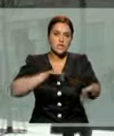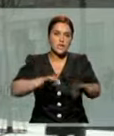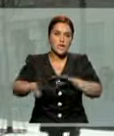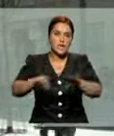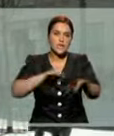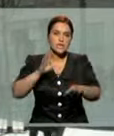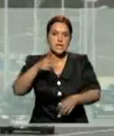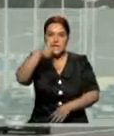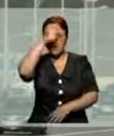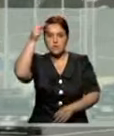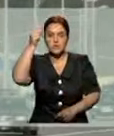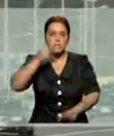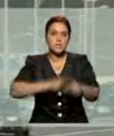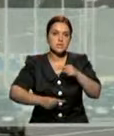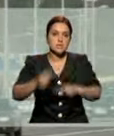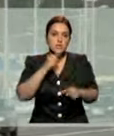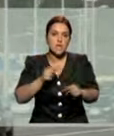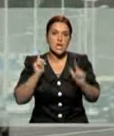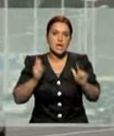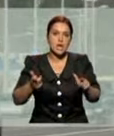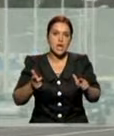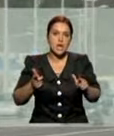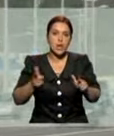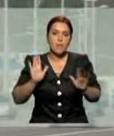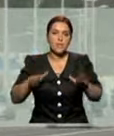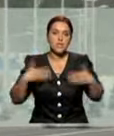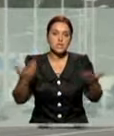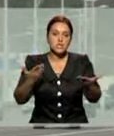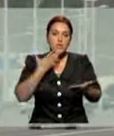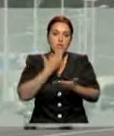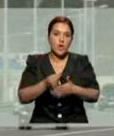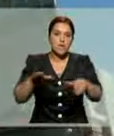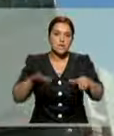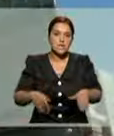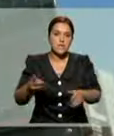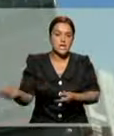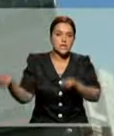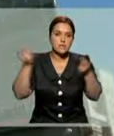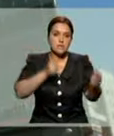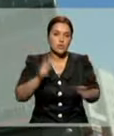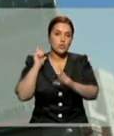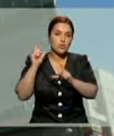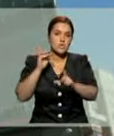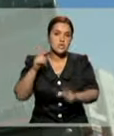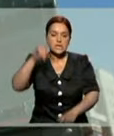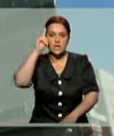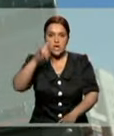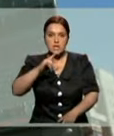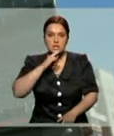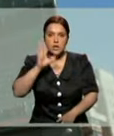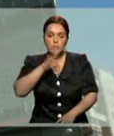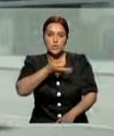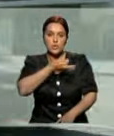проекты. В частности, литовские бизнесмены готовы приложить свои терминалы для транспортировки грузов из